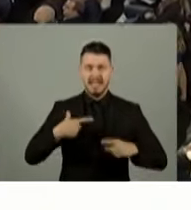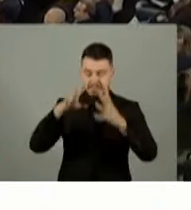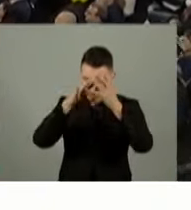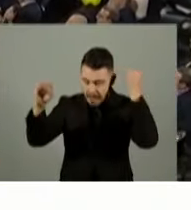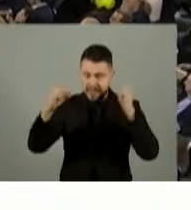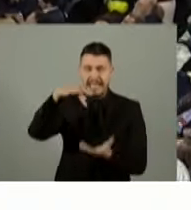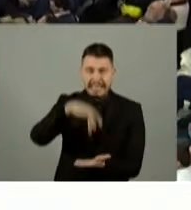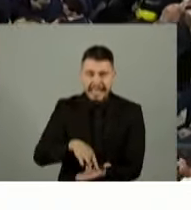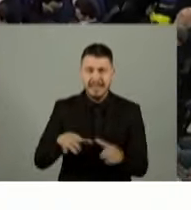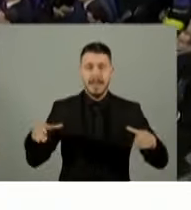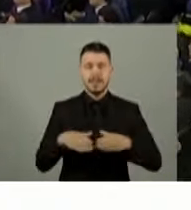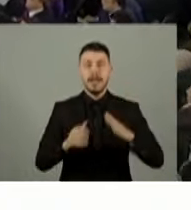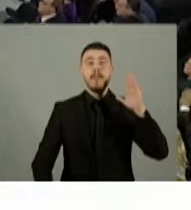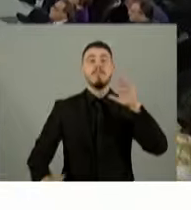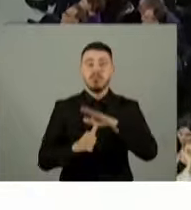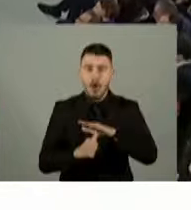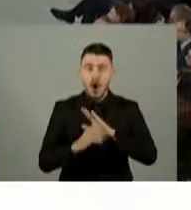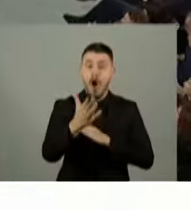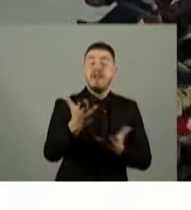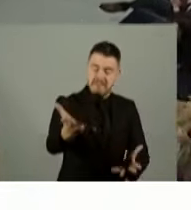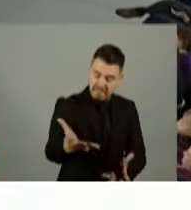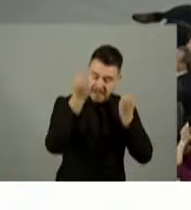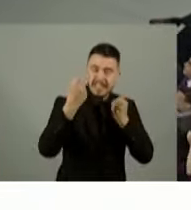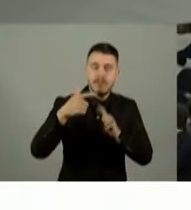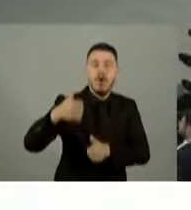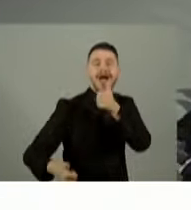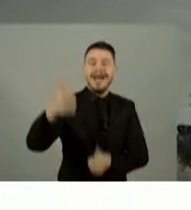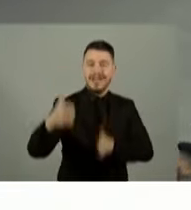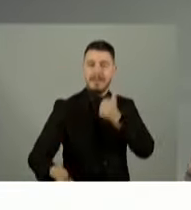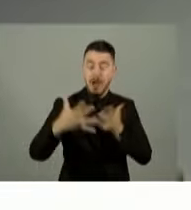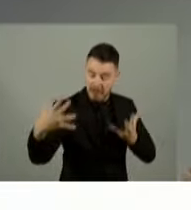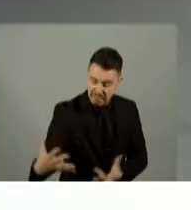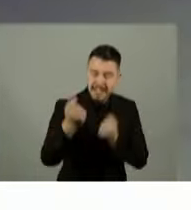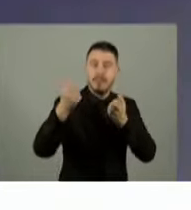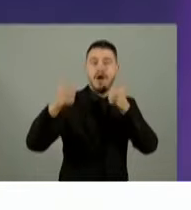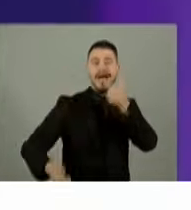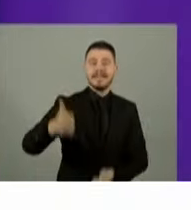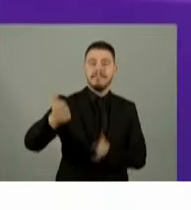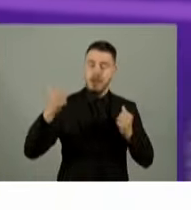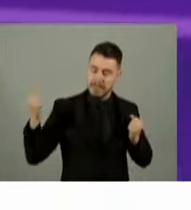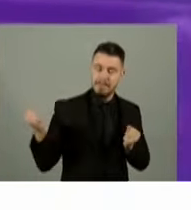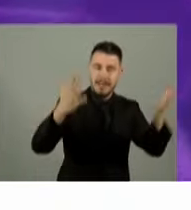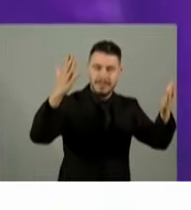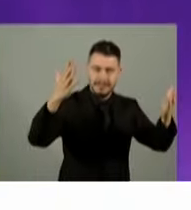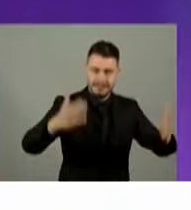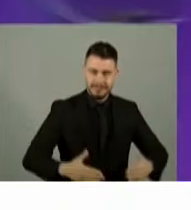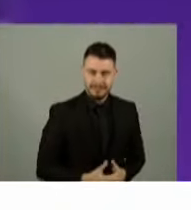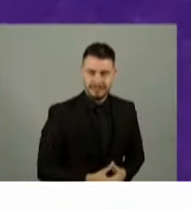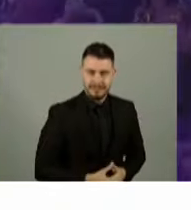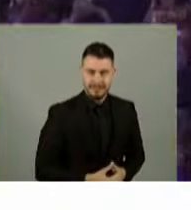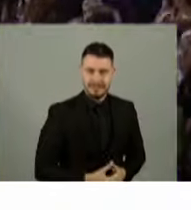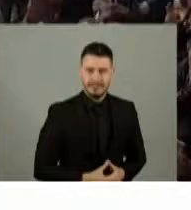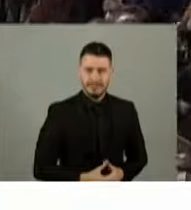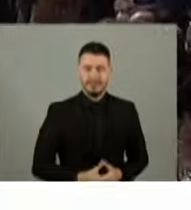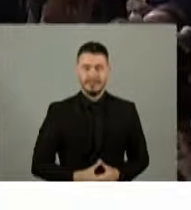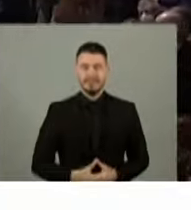ότι δεν πρέπει να μας αφήνει αμφιβολία ότι ο Κασελάκης δεν θα φύγει. Εύκολα. Ακόμα και αν χάσει. Όχι, για